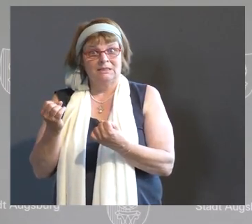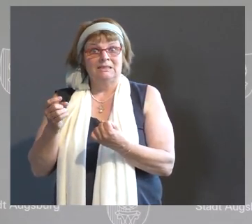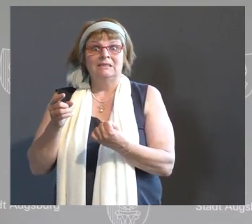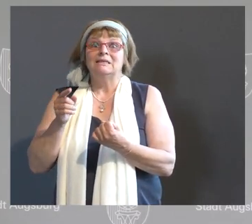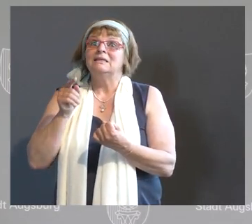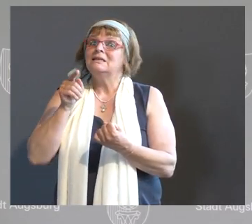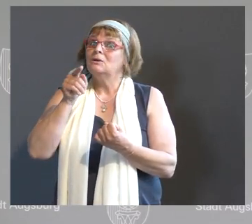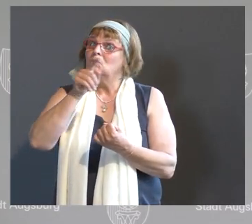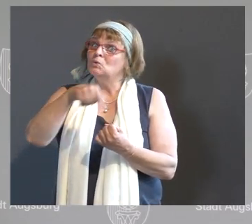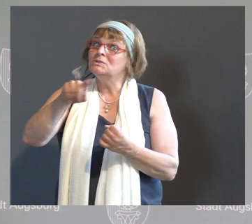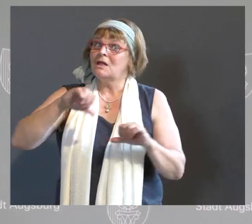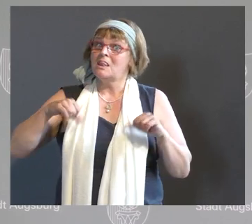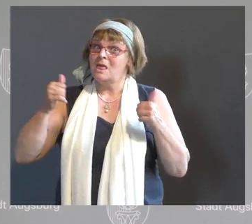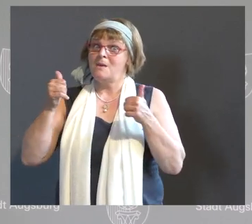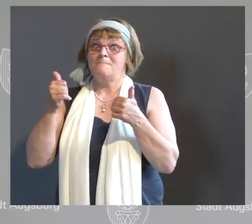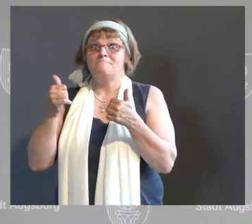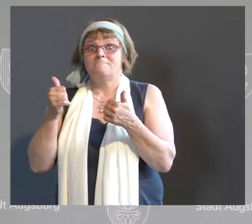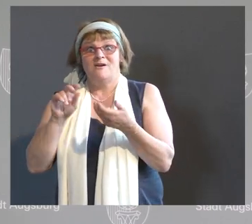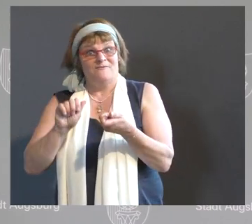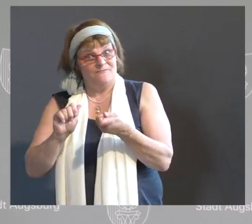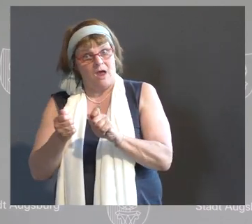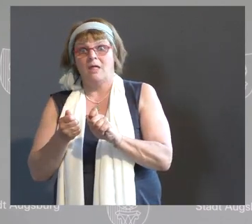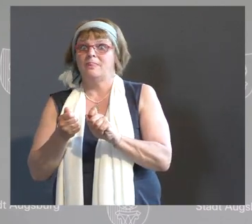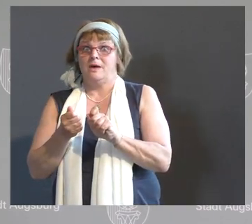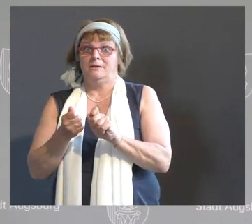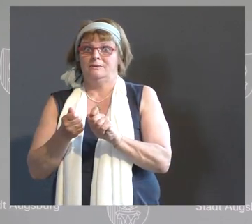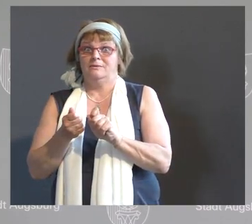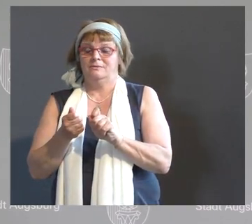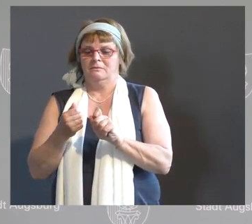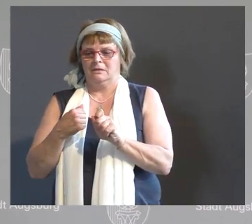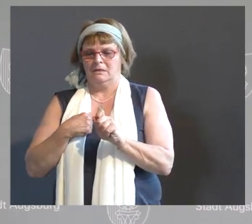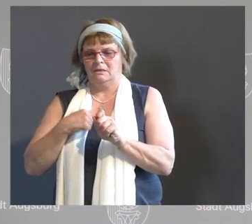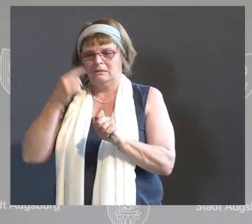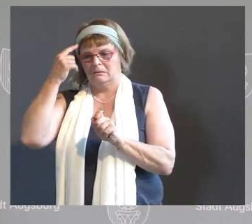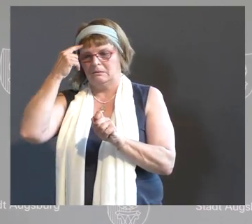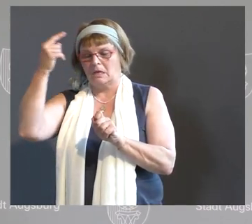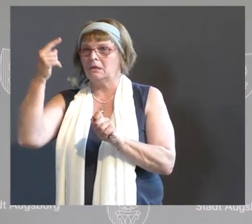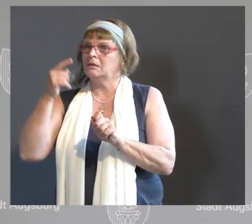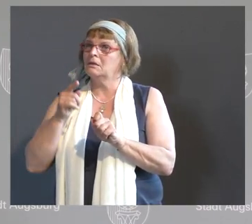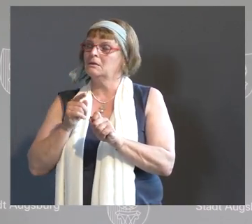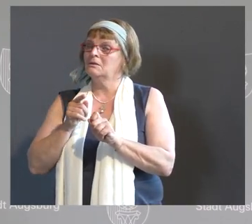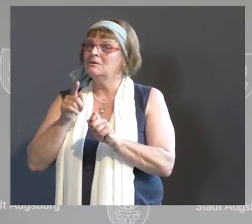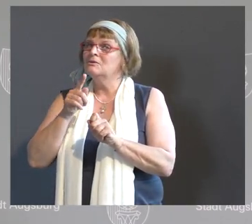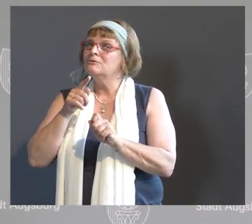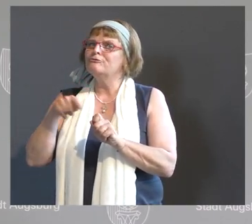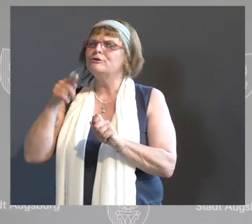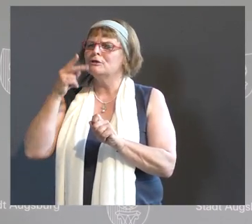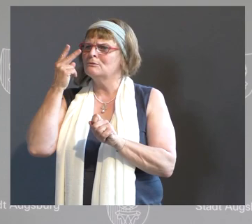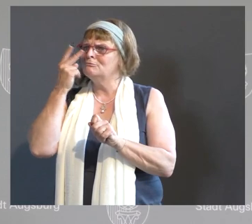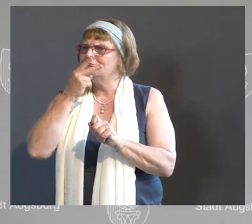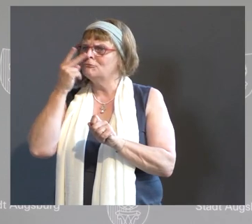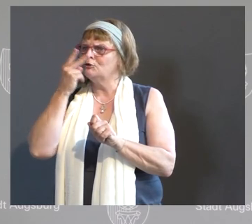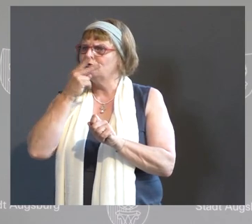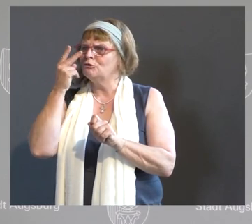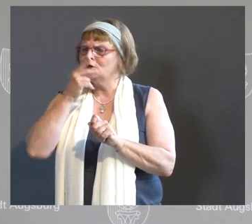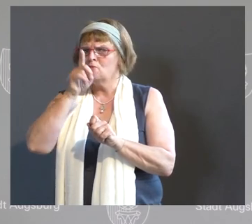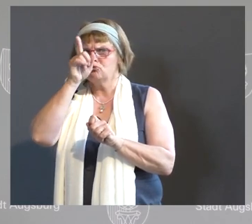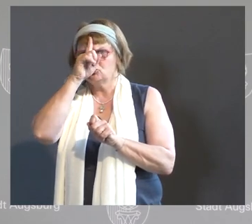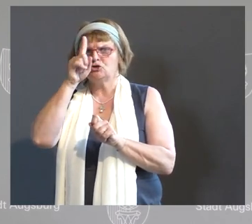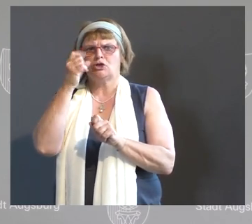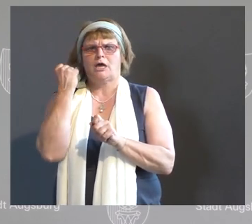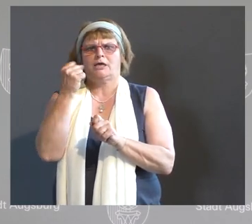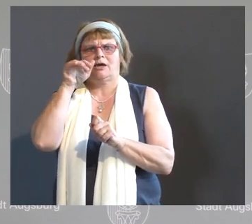entsprechend rechtsstaatlich begründet sein. Ich denke, wir werden natürlich durch die Präsenz, durch die